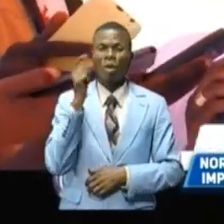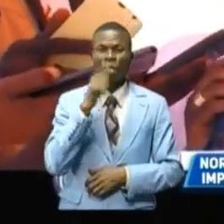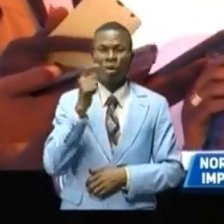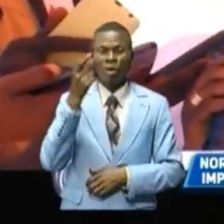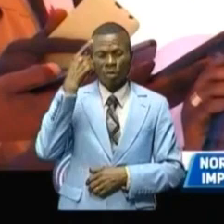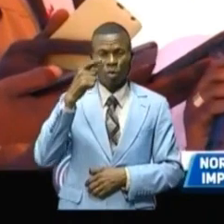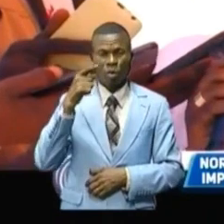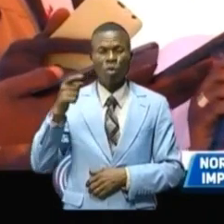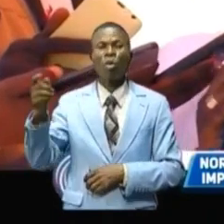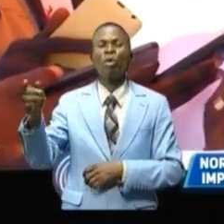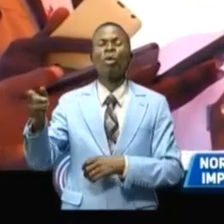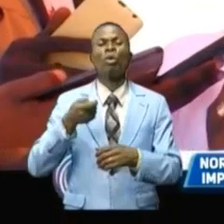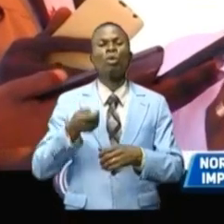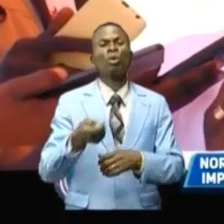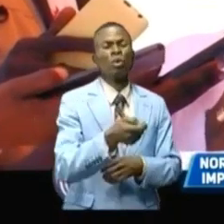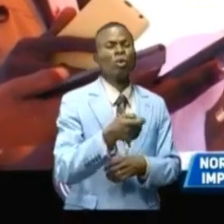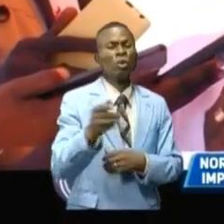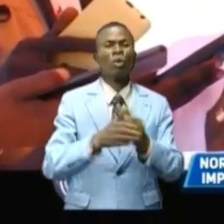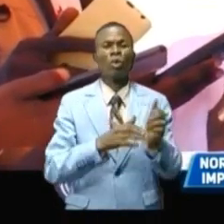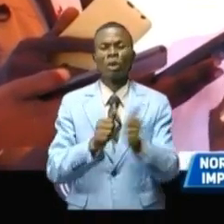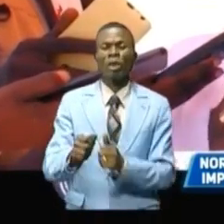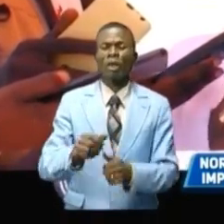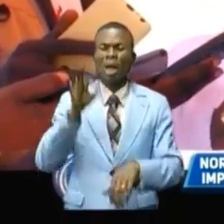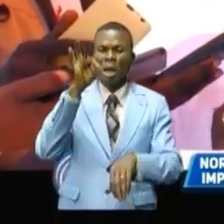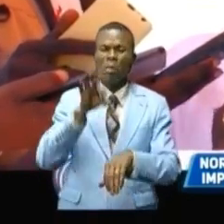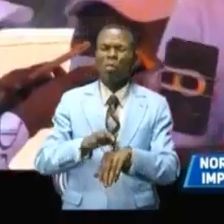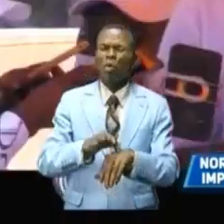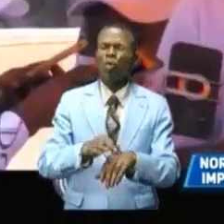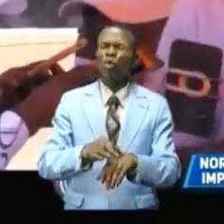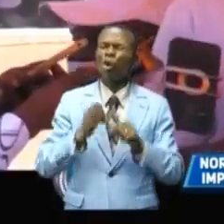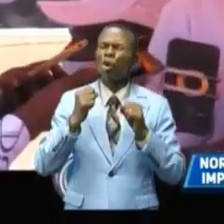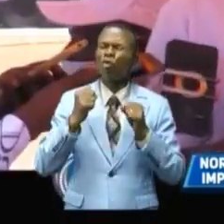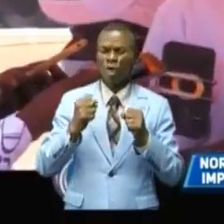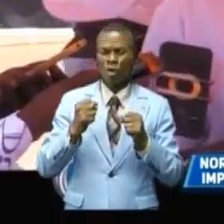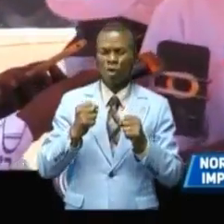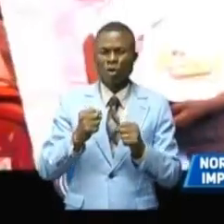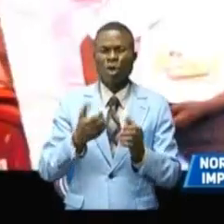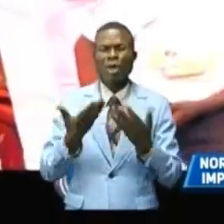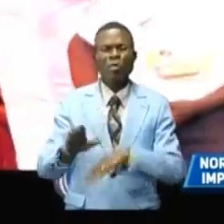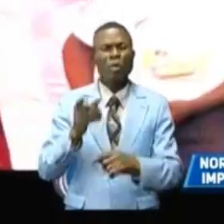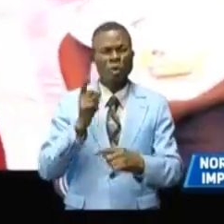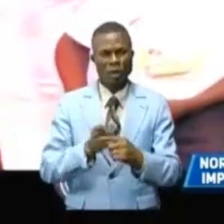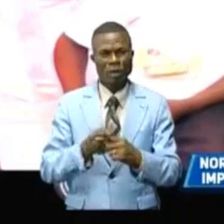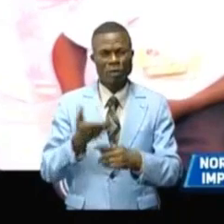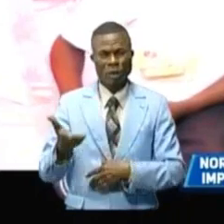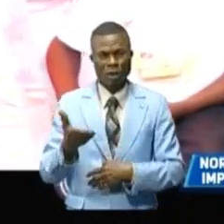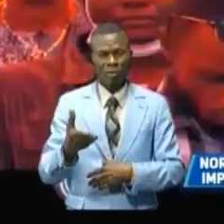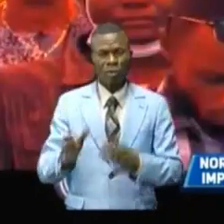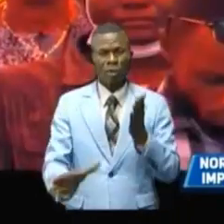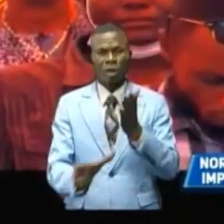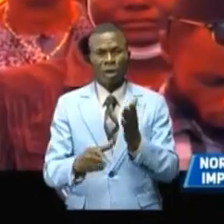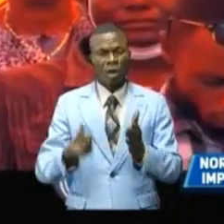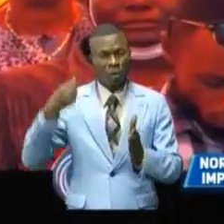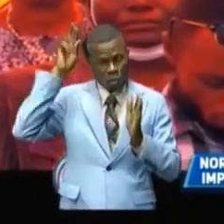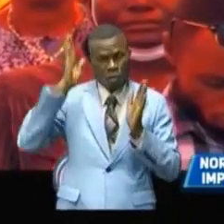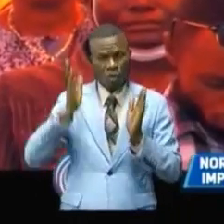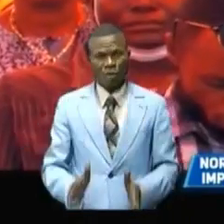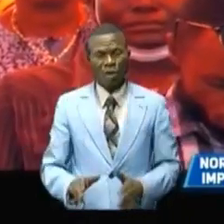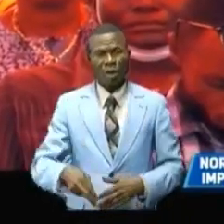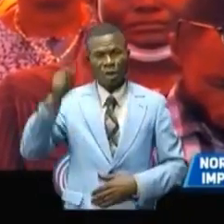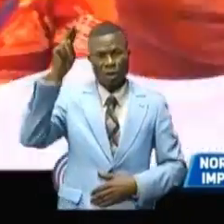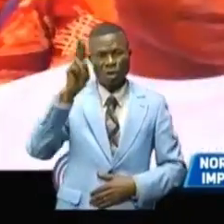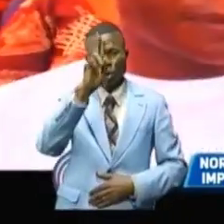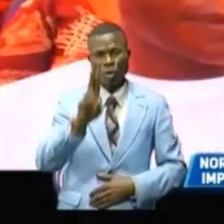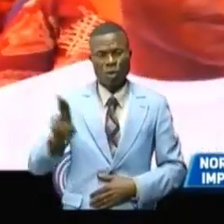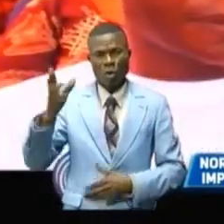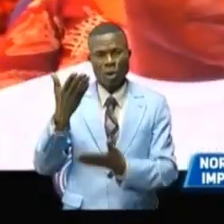pour tuer les moustiques les plus résistants aux insecticides. C'est le vice-gouverneur du Nord Oubangui qui a lancé officiellement l'opération